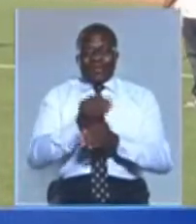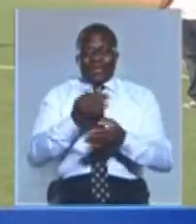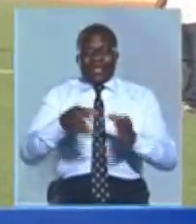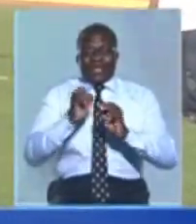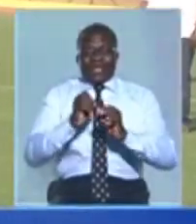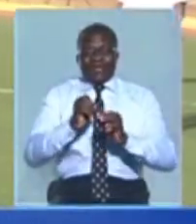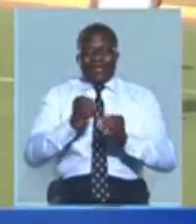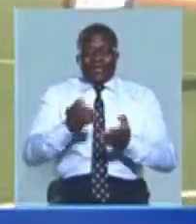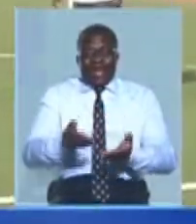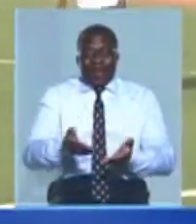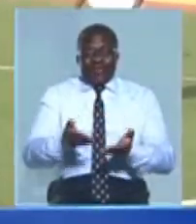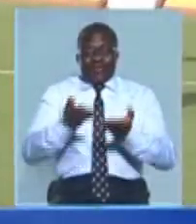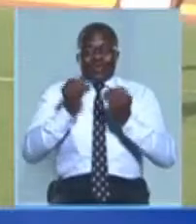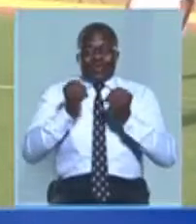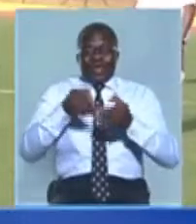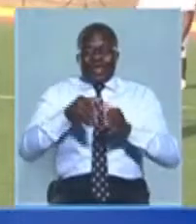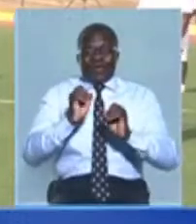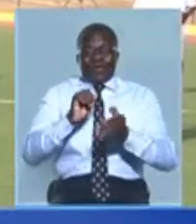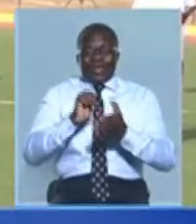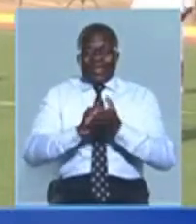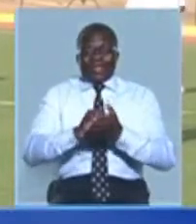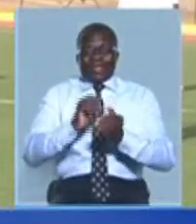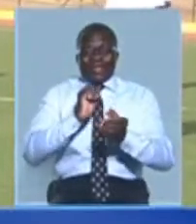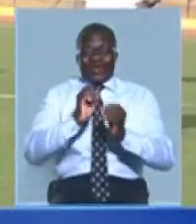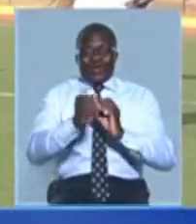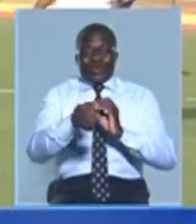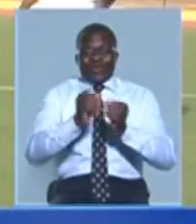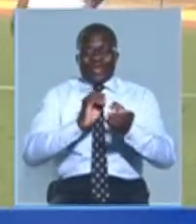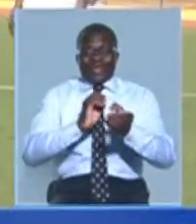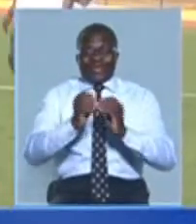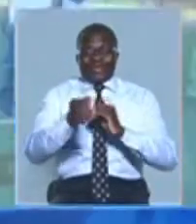valeurs à promouvoir tout au long de cette compétition.